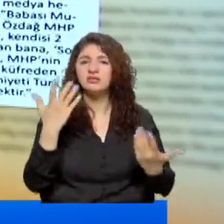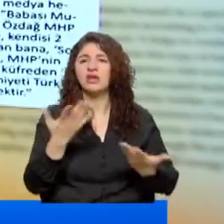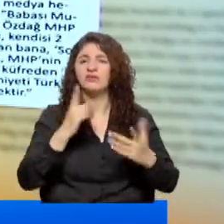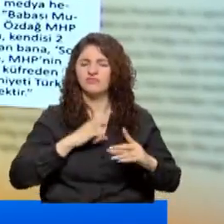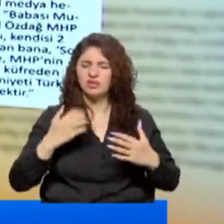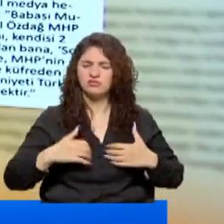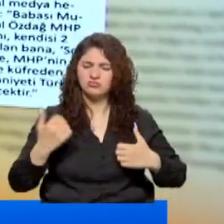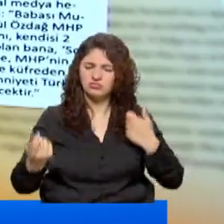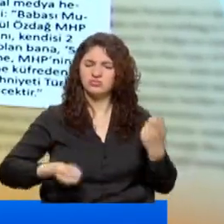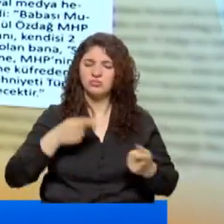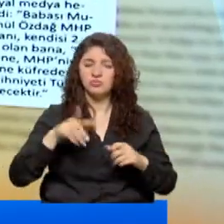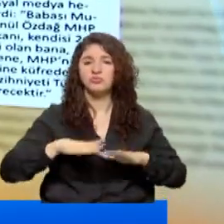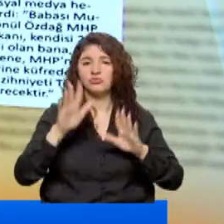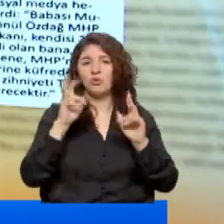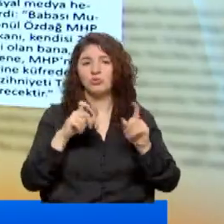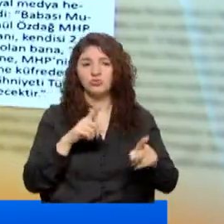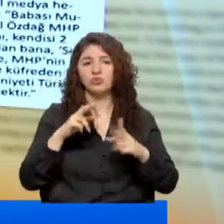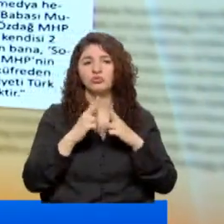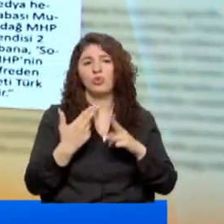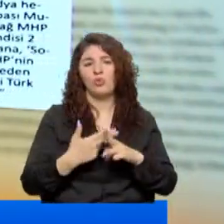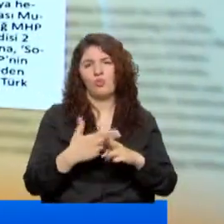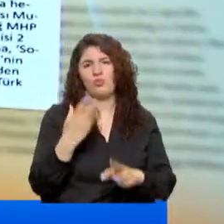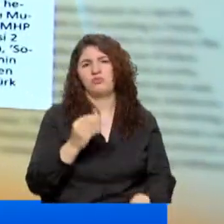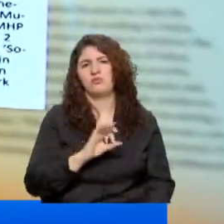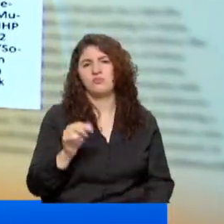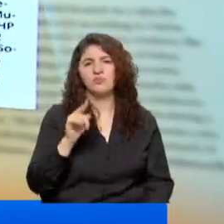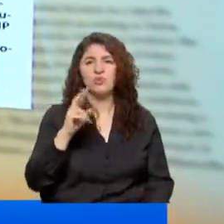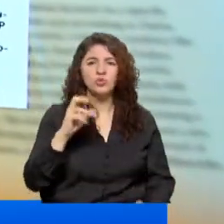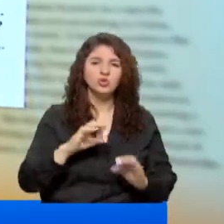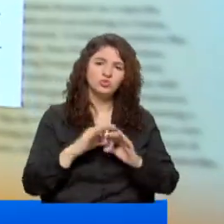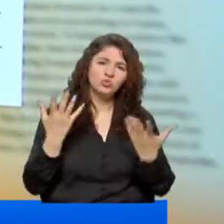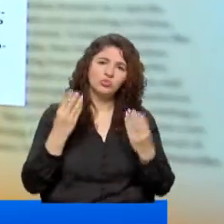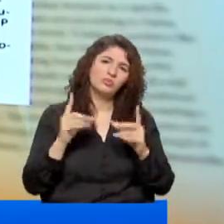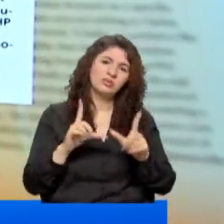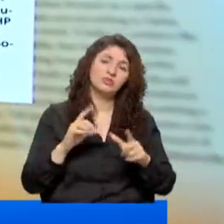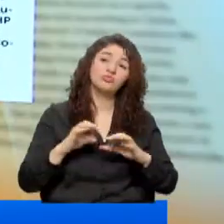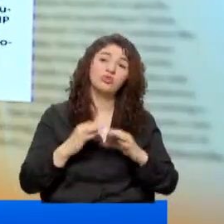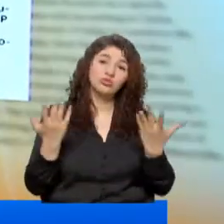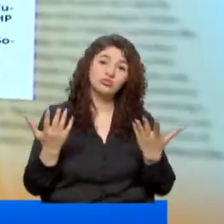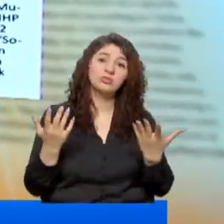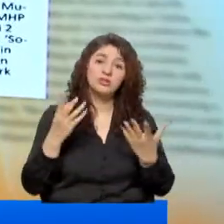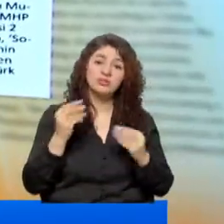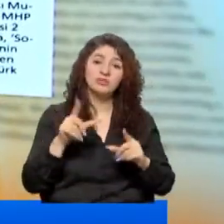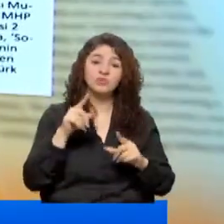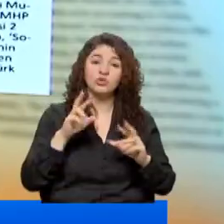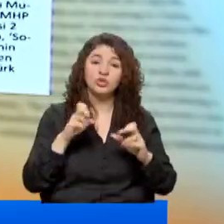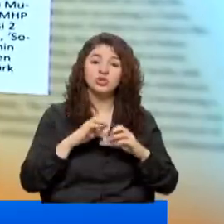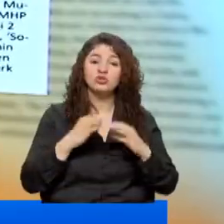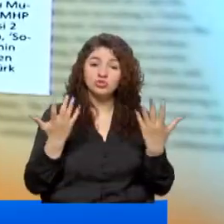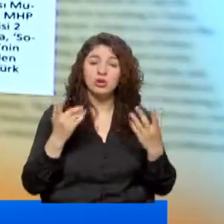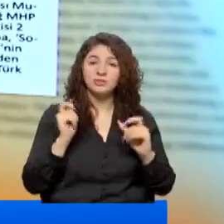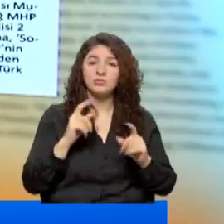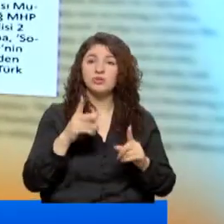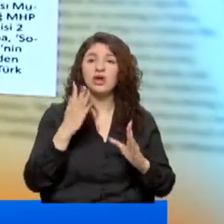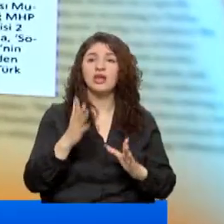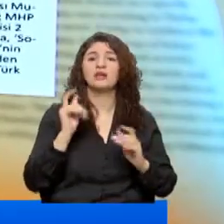yılı fedakarlık yaptık bu mülteciler konusunda dünyaya örnek olduk bu mesele çözümleri çözülmeli Ama bu mesele çözülürken